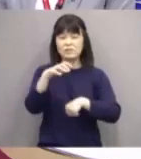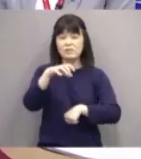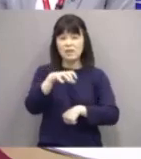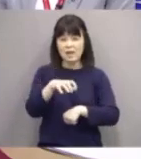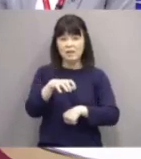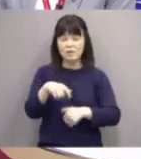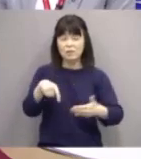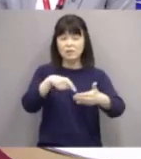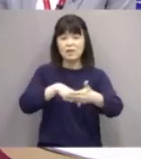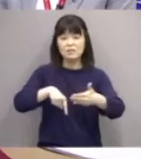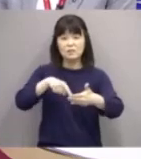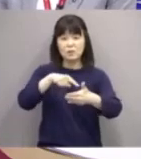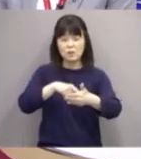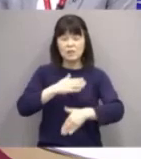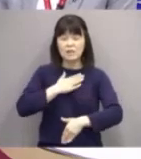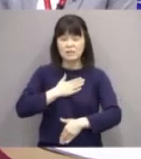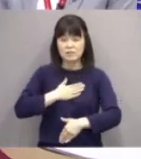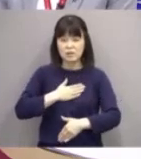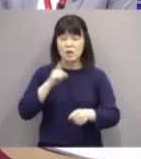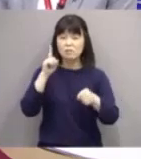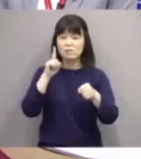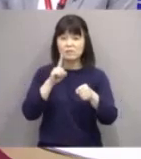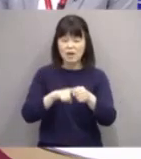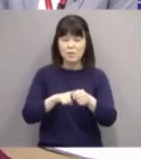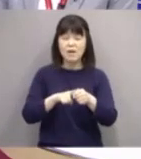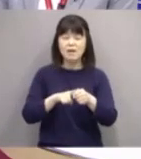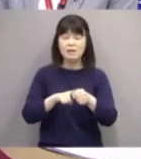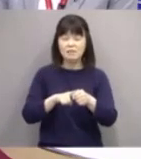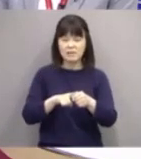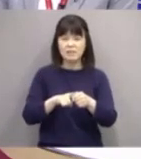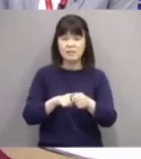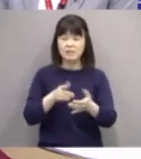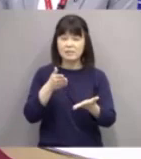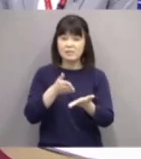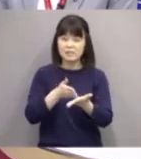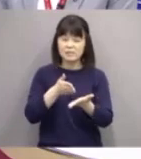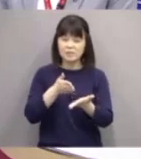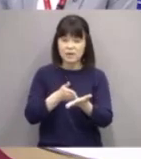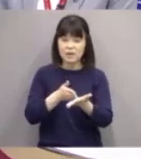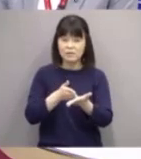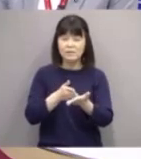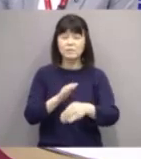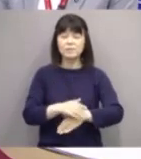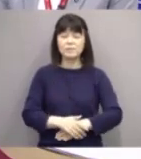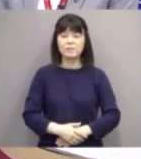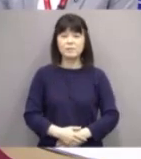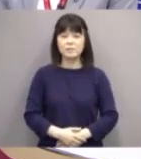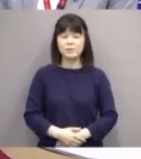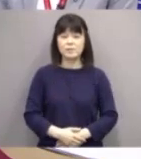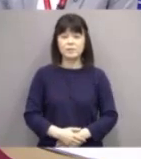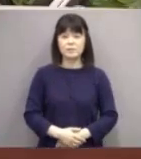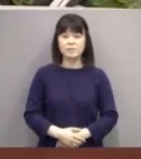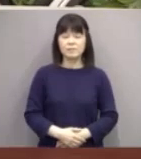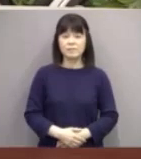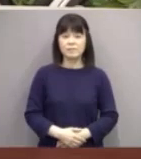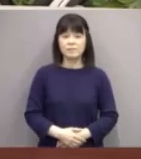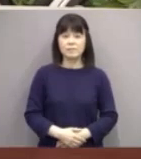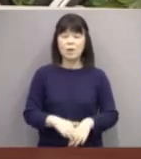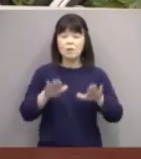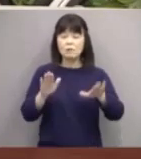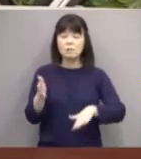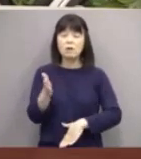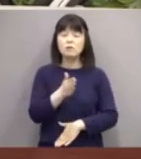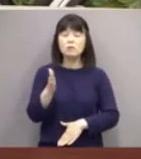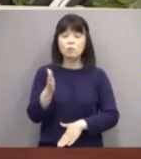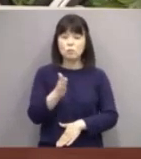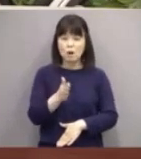りよく知っていただくために、まず幼稚園とはどんな施設なのか山根さん教えてください。 はい、最近